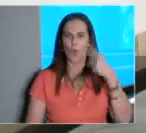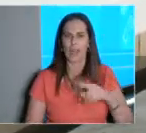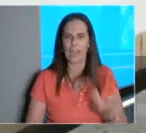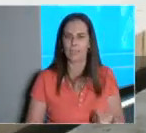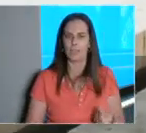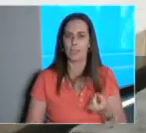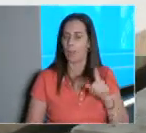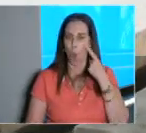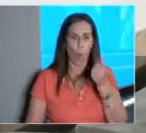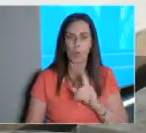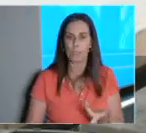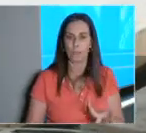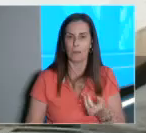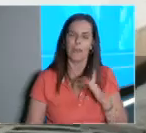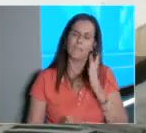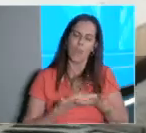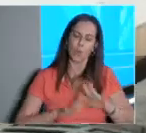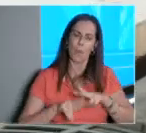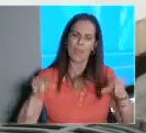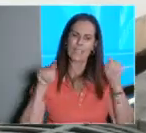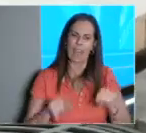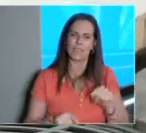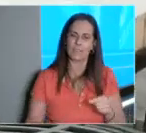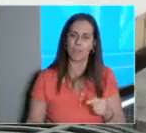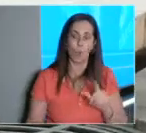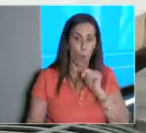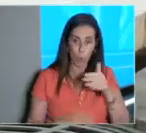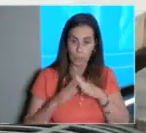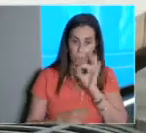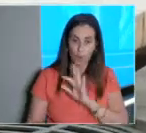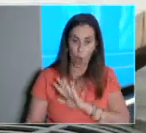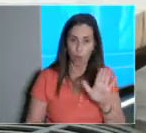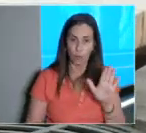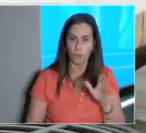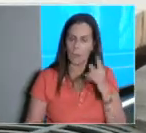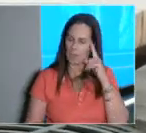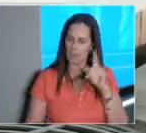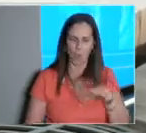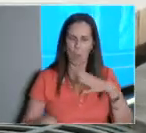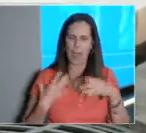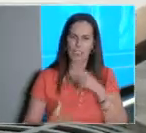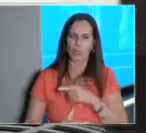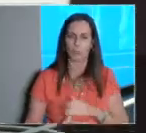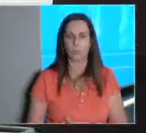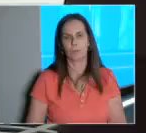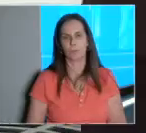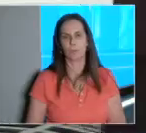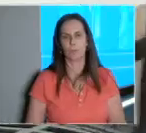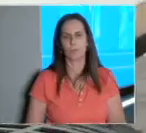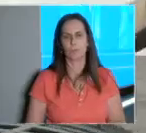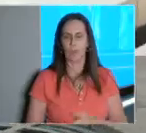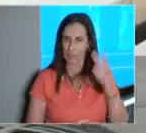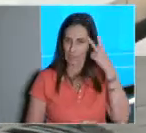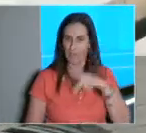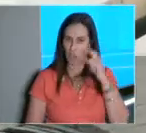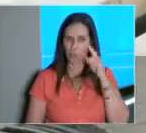וחצי. הם לא ראו את זה. הם כבר נולדו לתוך המציאות הזאת. אז הוא לא רוצה דירה משלו לעולם. לדעתי זה לא מכיס אותו. בוא בבקשה אדוני, אתה מבין? תחשוב